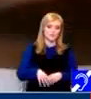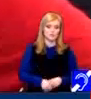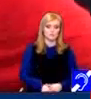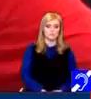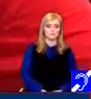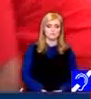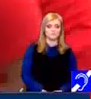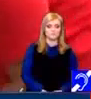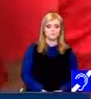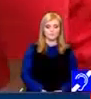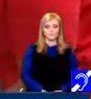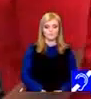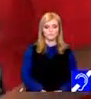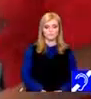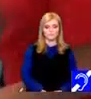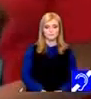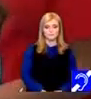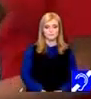Televiziunea Română, Lucian Pârvoiu.